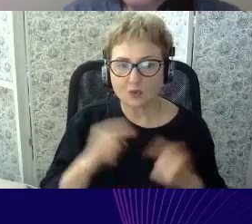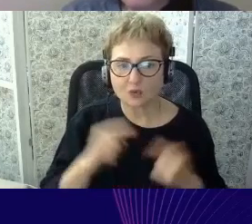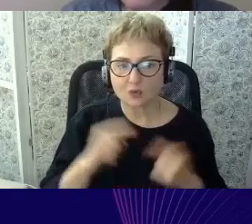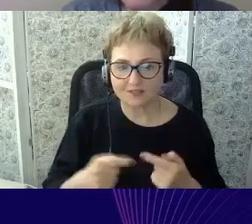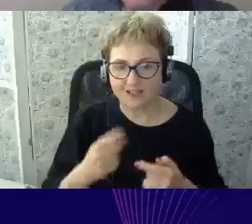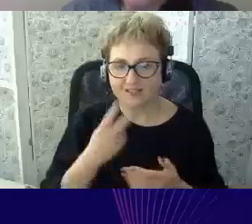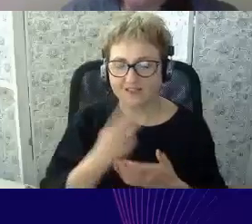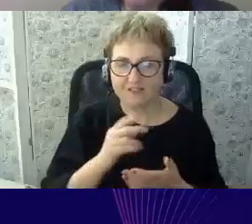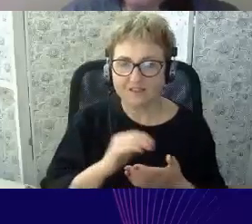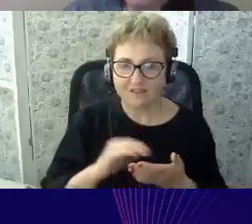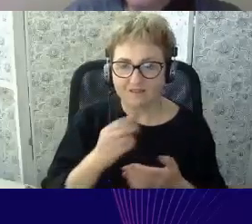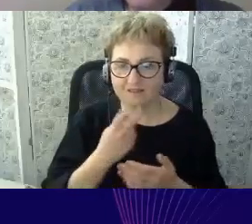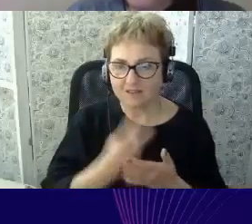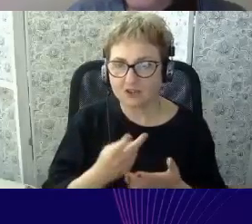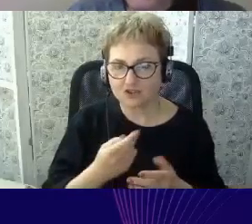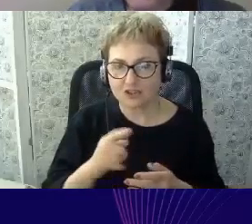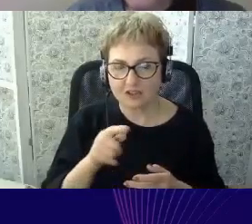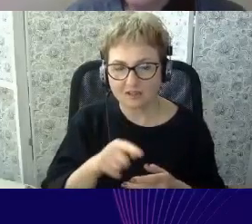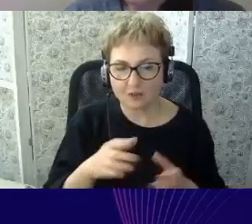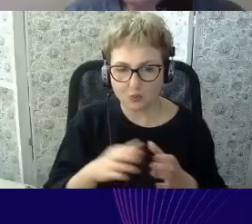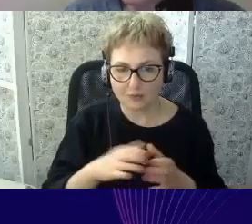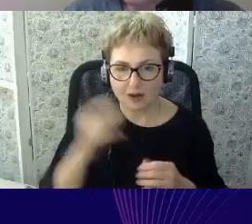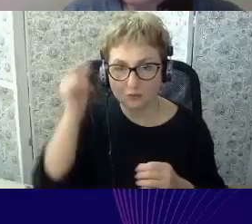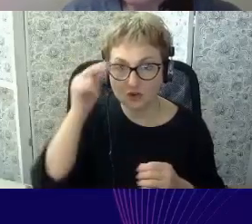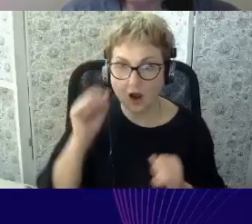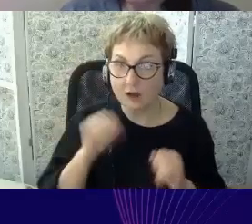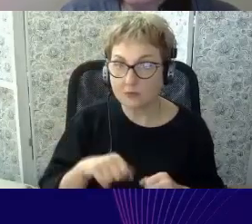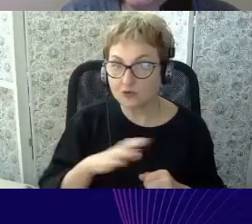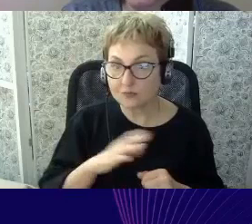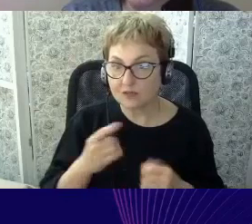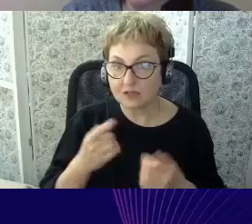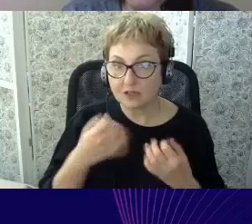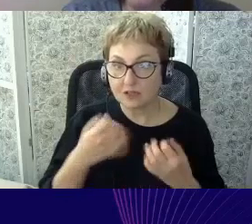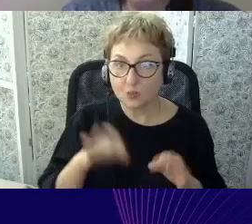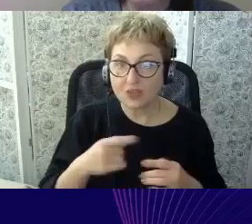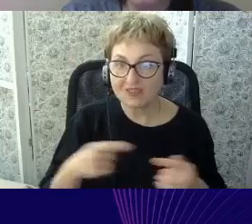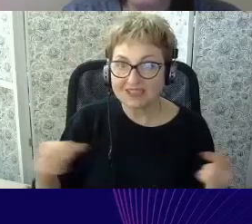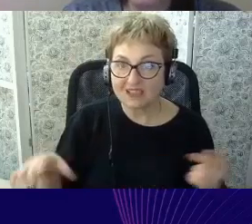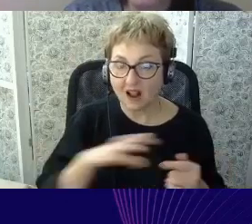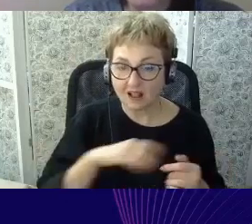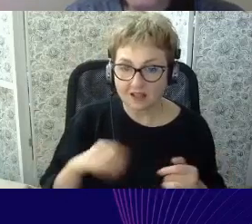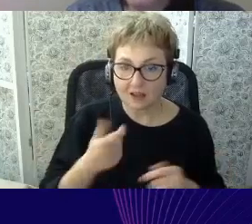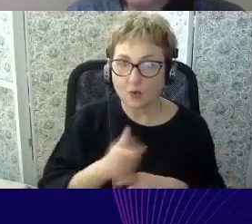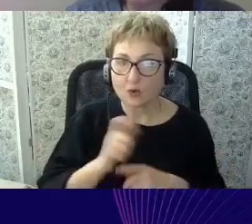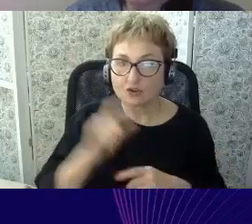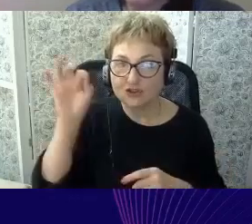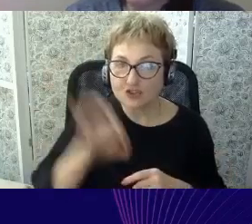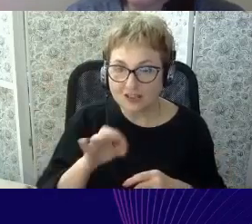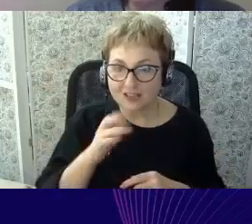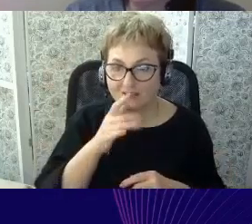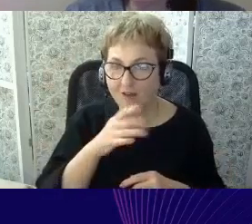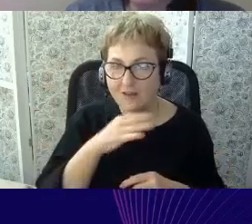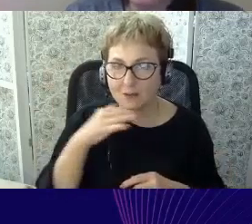соответственно, выражена в данной группе обучающихся, но может быть и универсальной. Вот очень часто